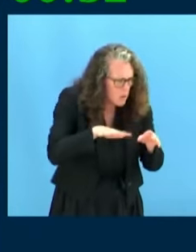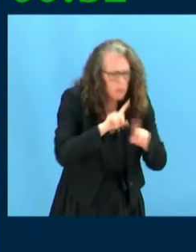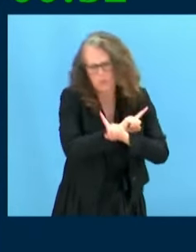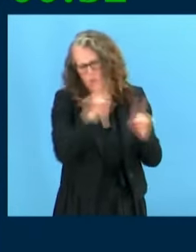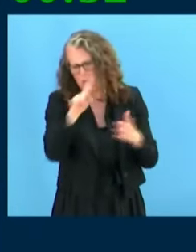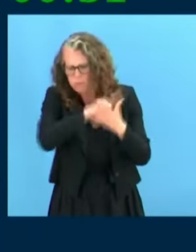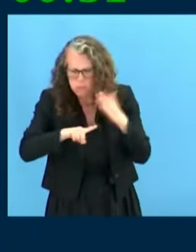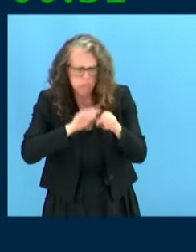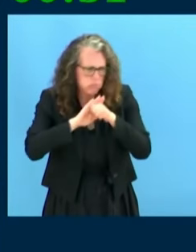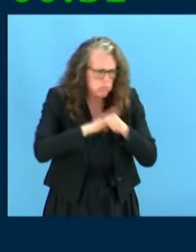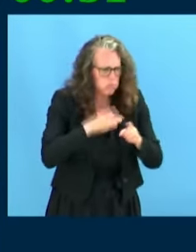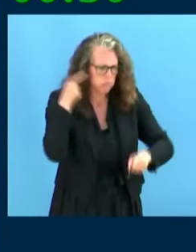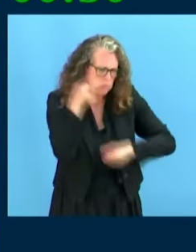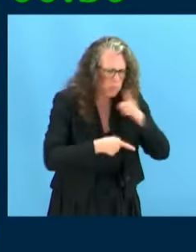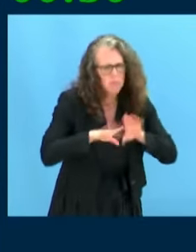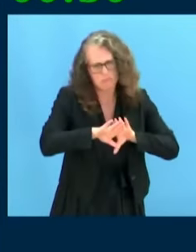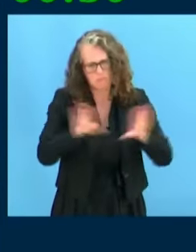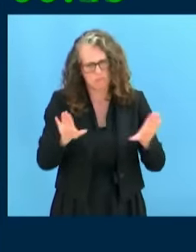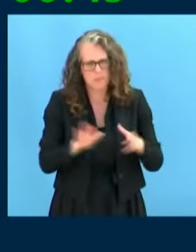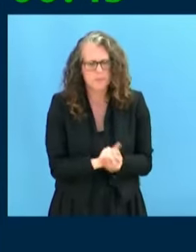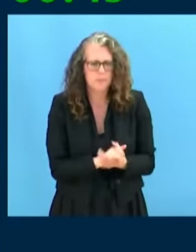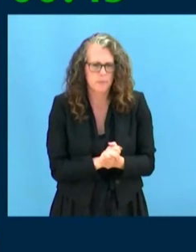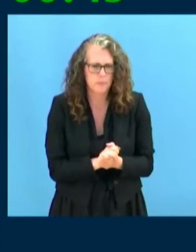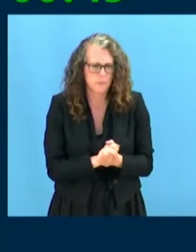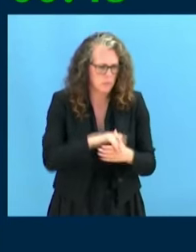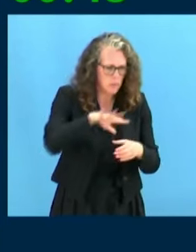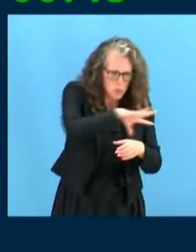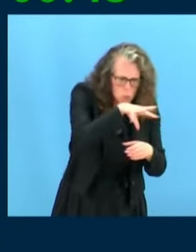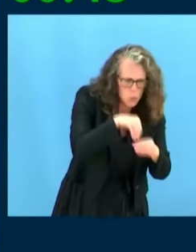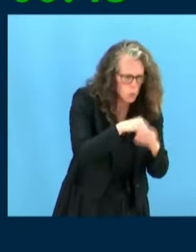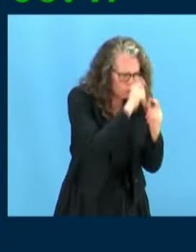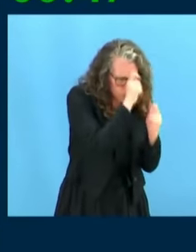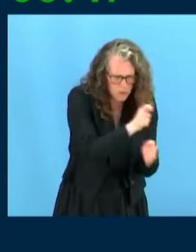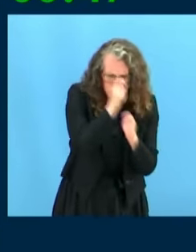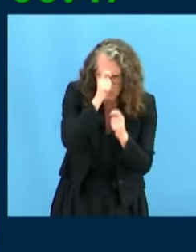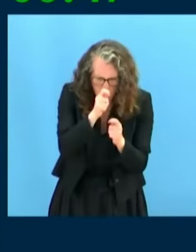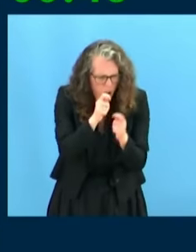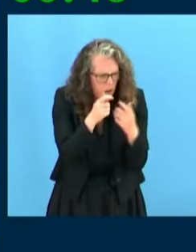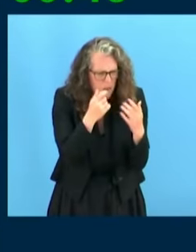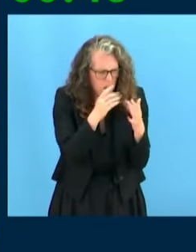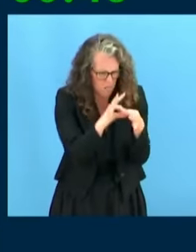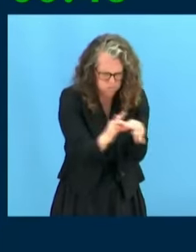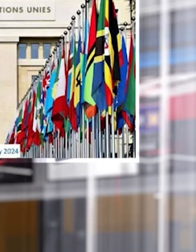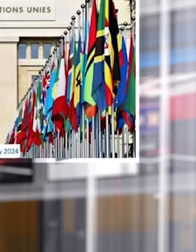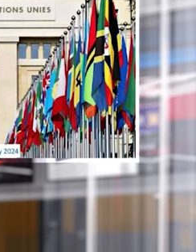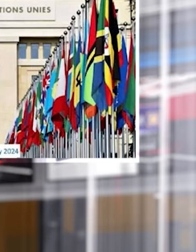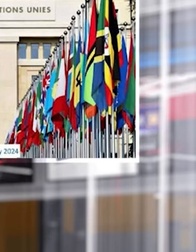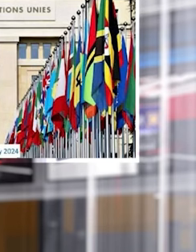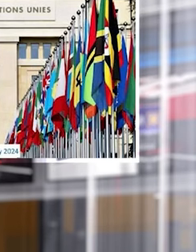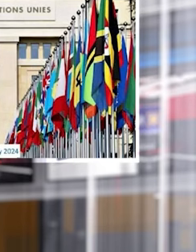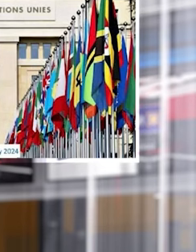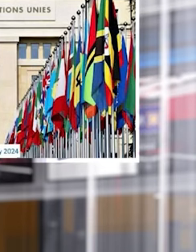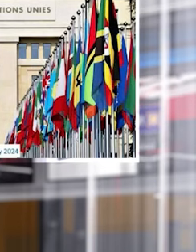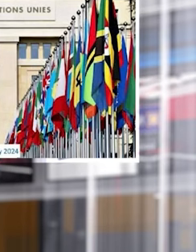разжиганию ненависти. Было подчеркнуто, Баку не выполняет юридически обязательные решения Международного суда. Также